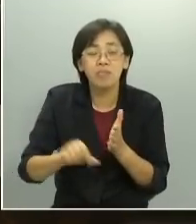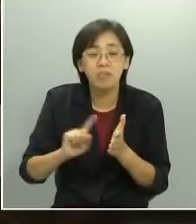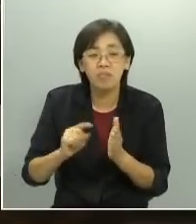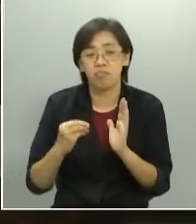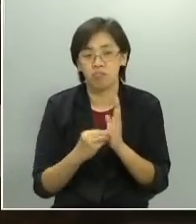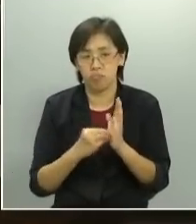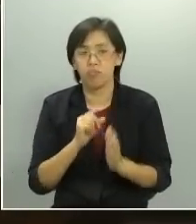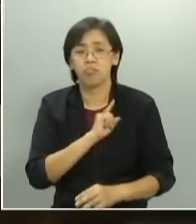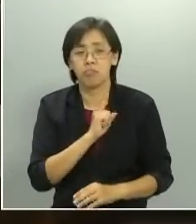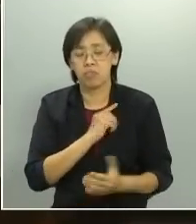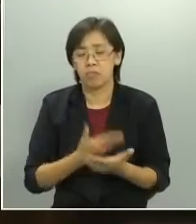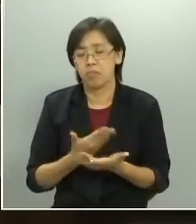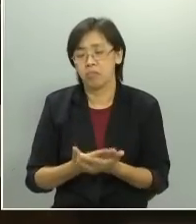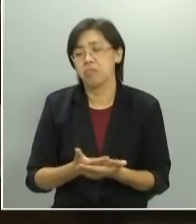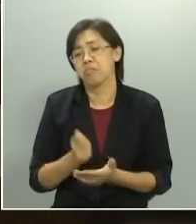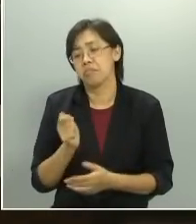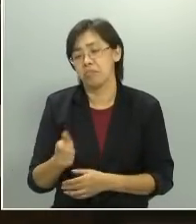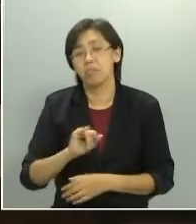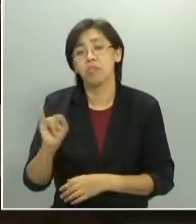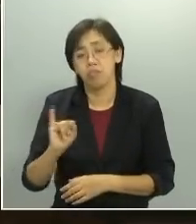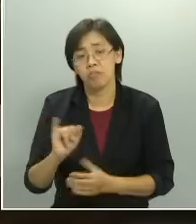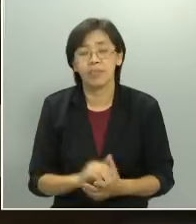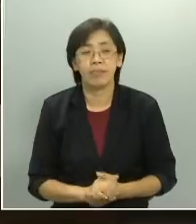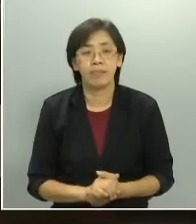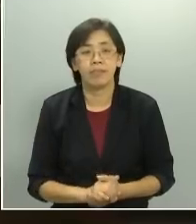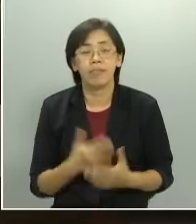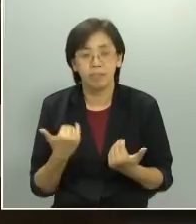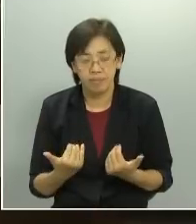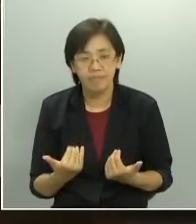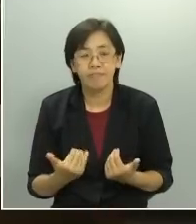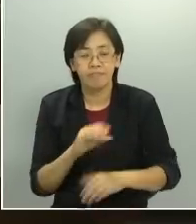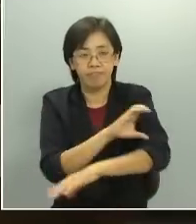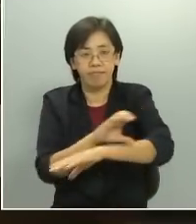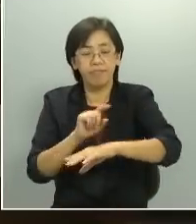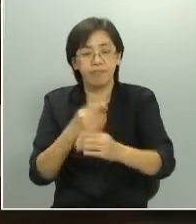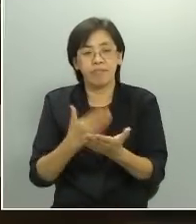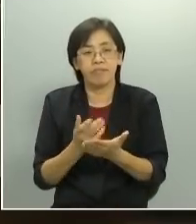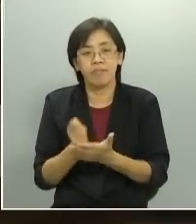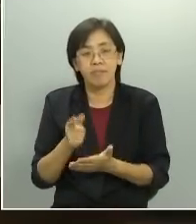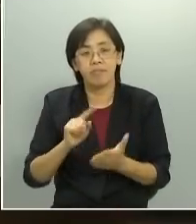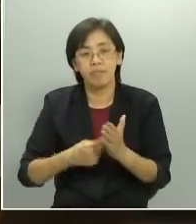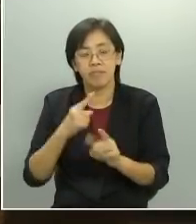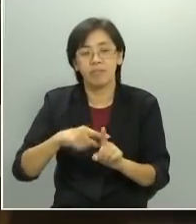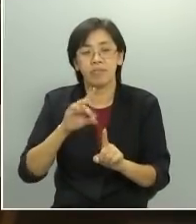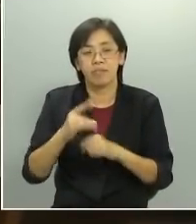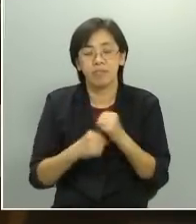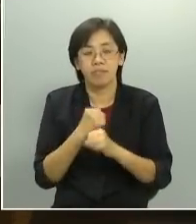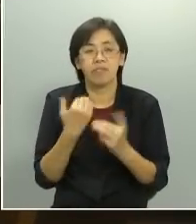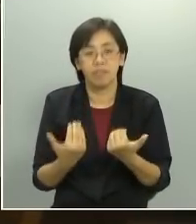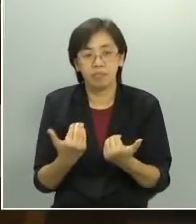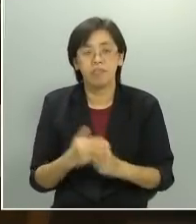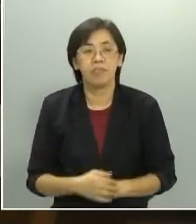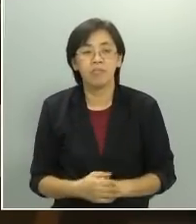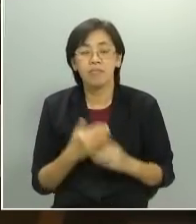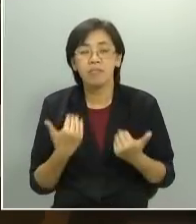องเป็นฝ่ายจ่ายค่าจ้างเดินรถถูกไหมเพราะฉะนั้นคาดการณ์จะเริ่มเก็บสิงหาคมตอนนี้เนี่ยก